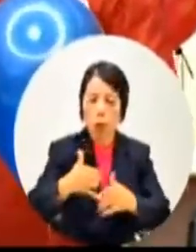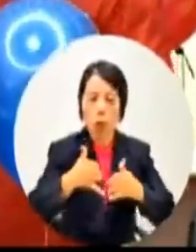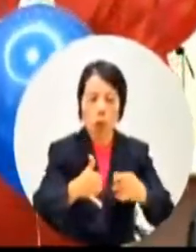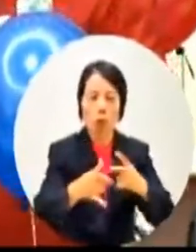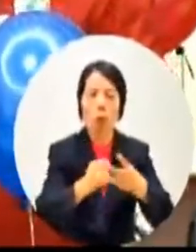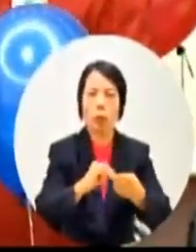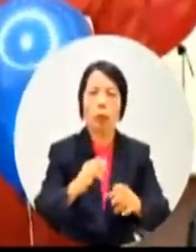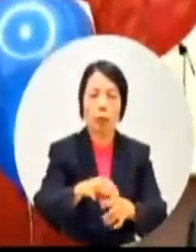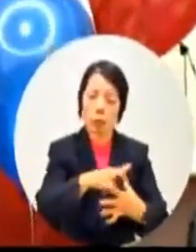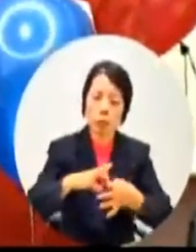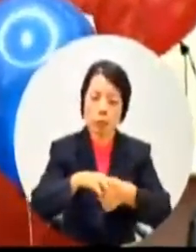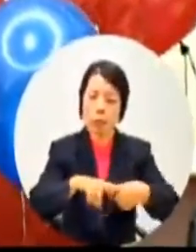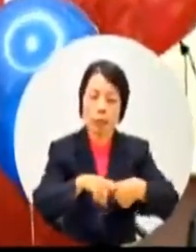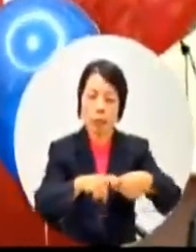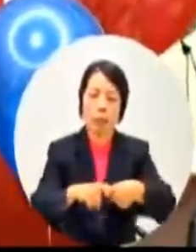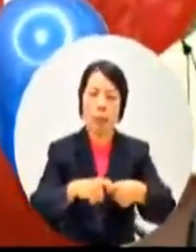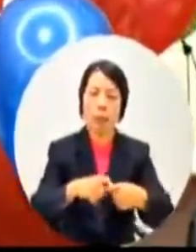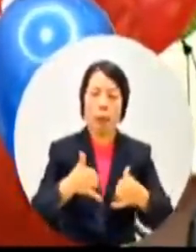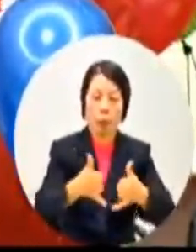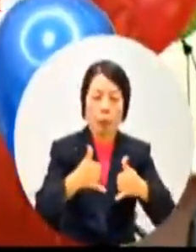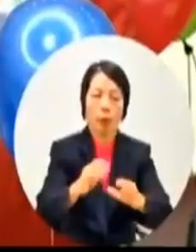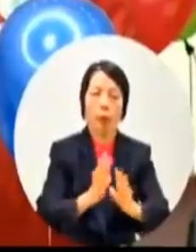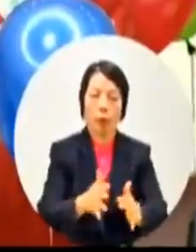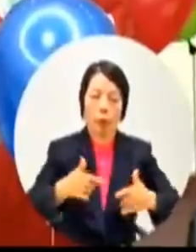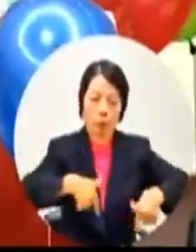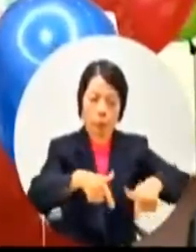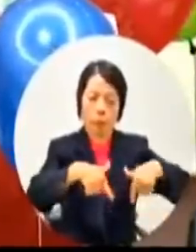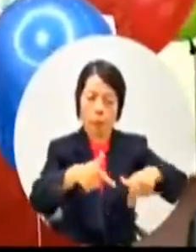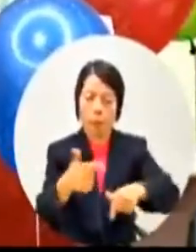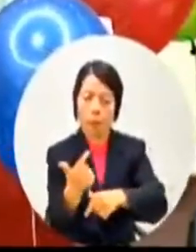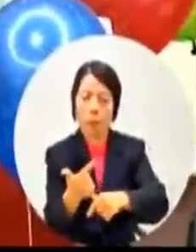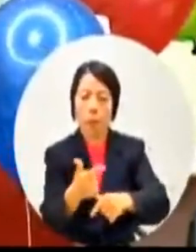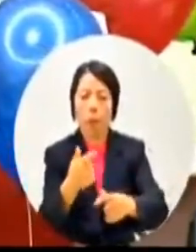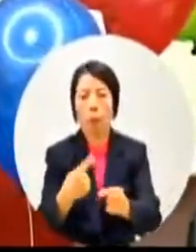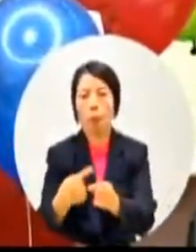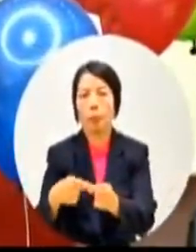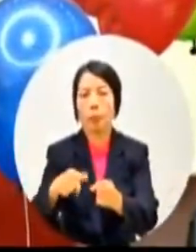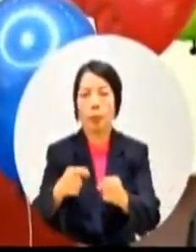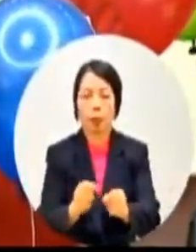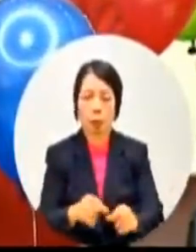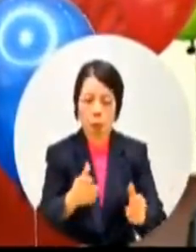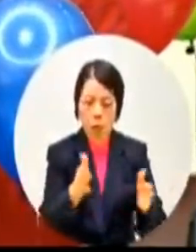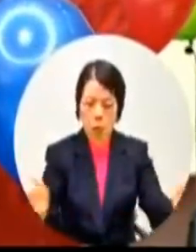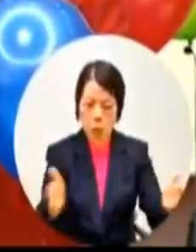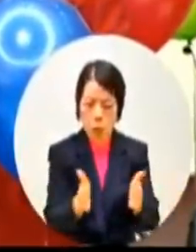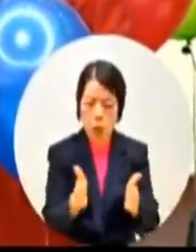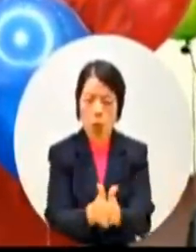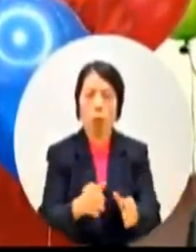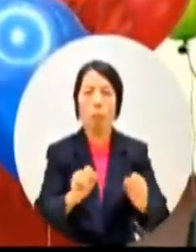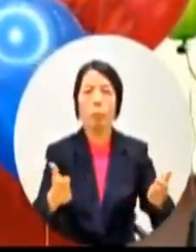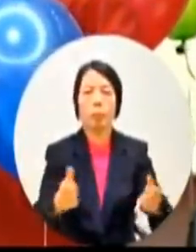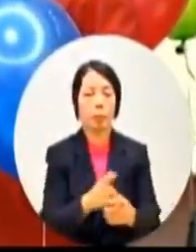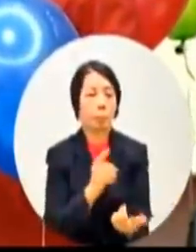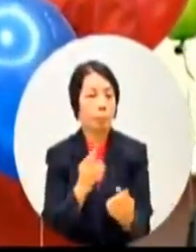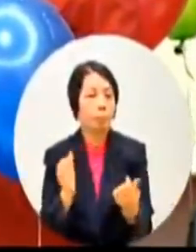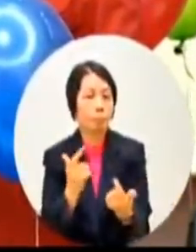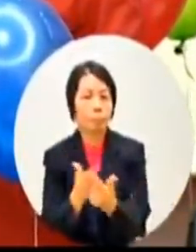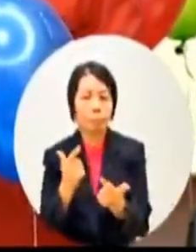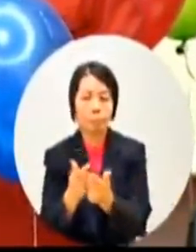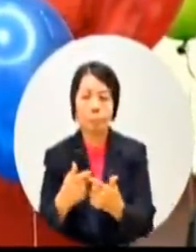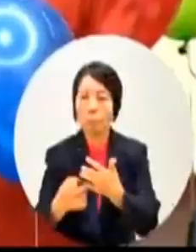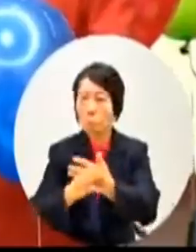米巷的巷道，这些不同路米宽的，这些是不是都适用未来的路评？做不做得到？